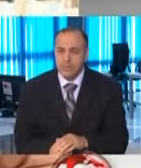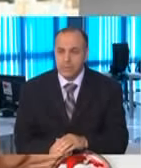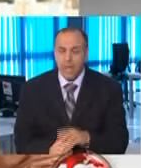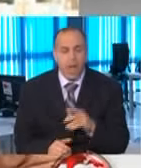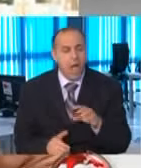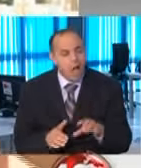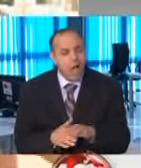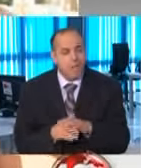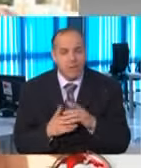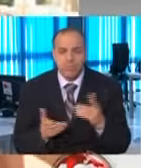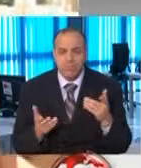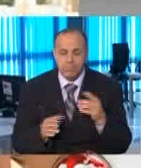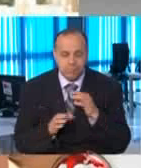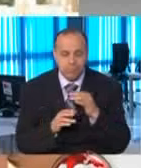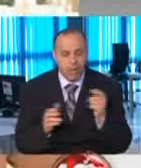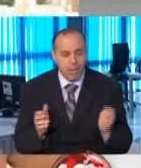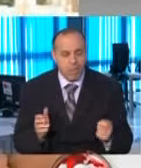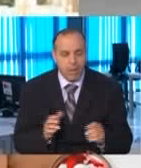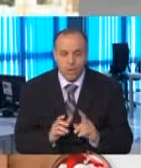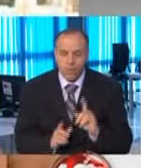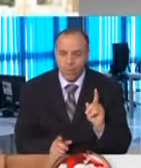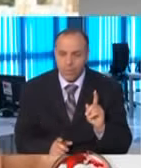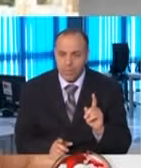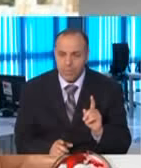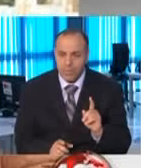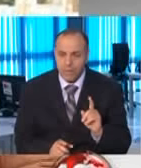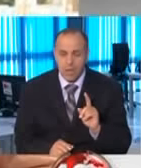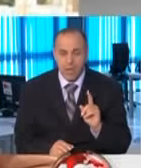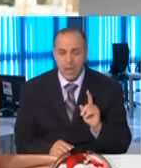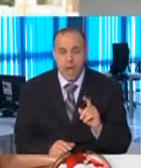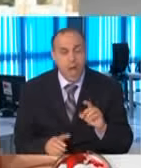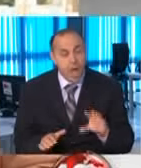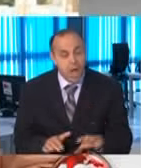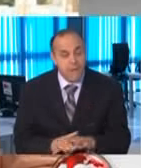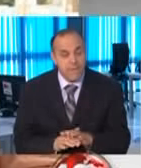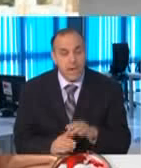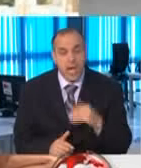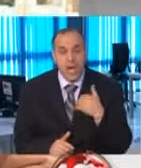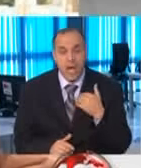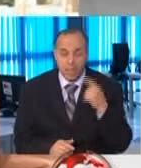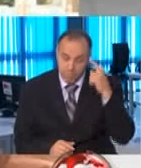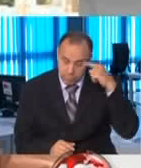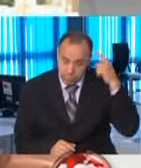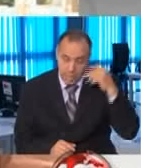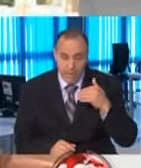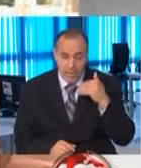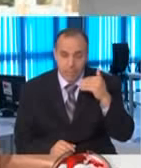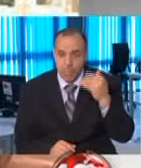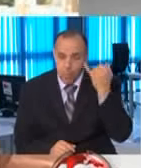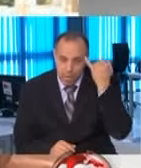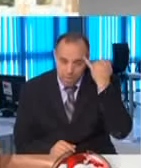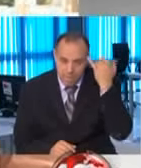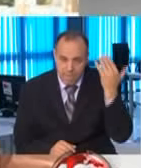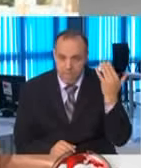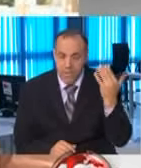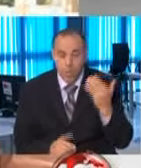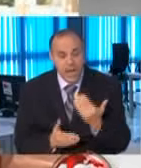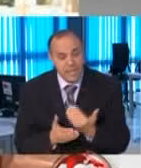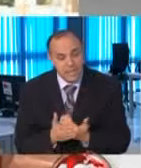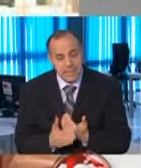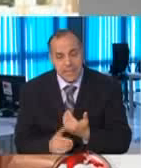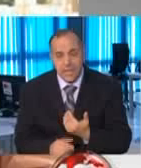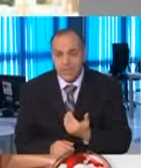نعمل مهرجان وذكرى وطبال بقدر ما هو مهرجان عنده بعد تنموي وفكري